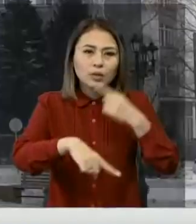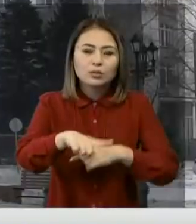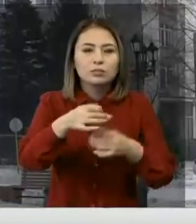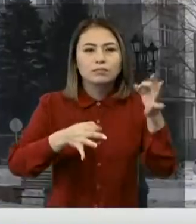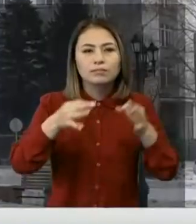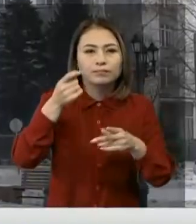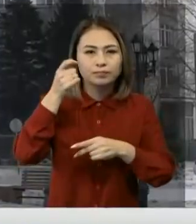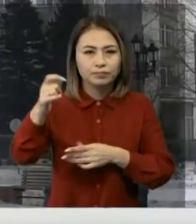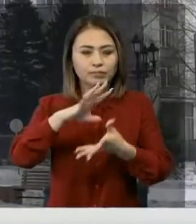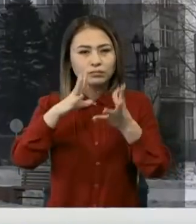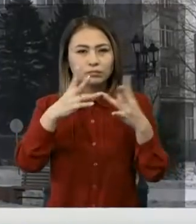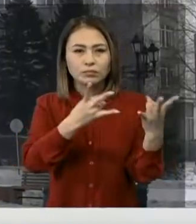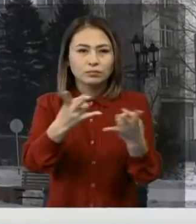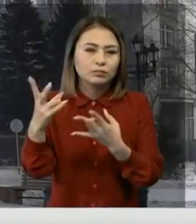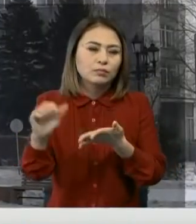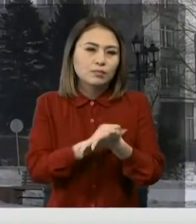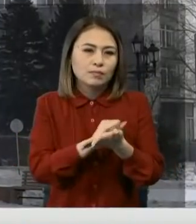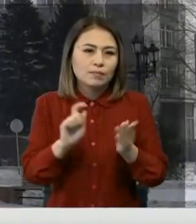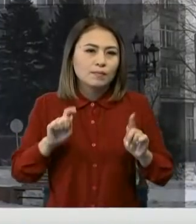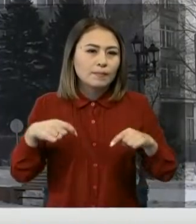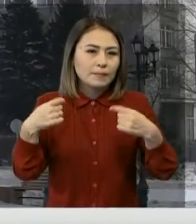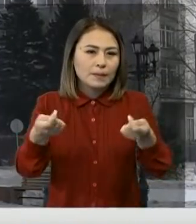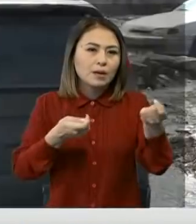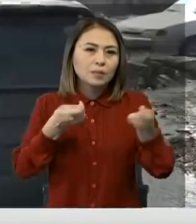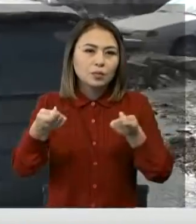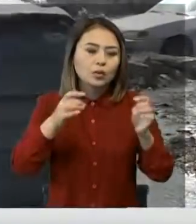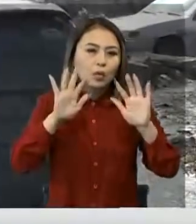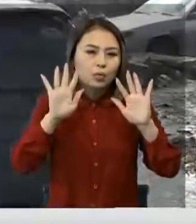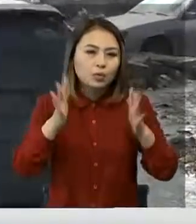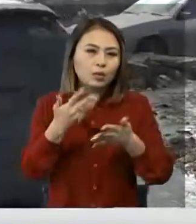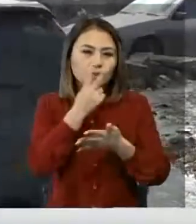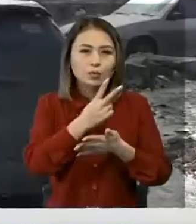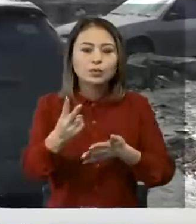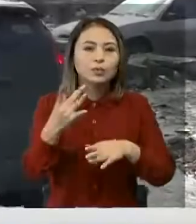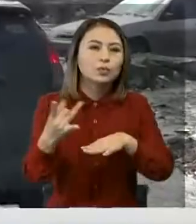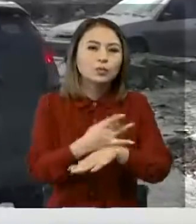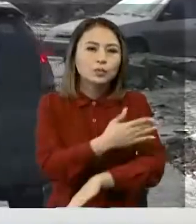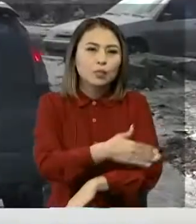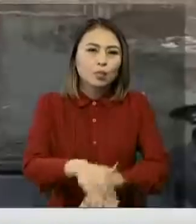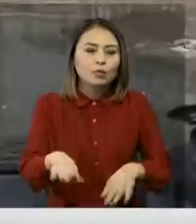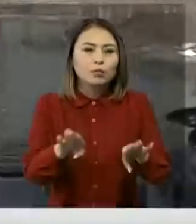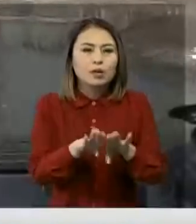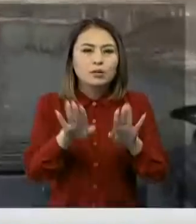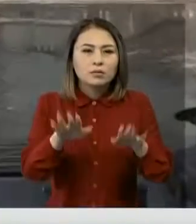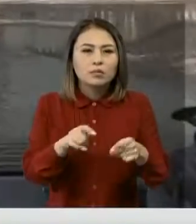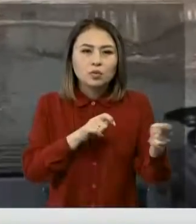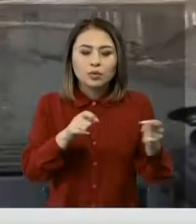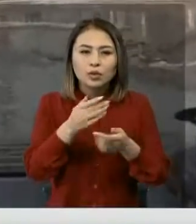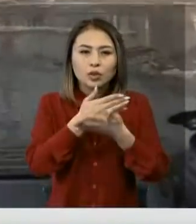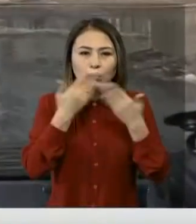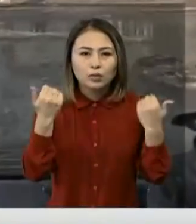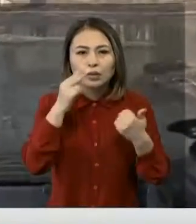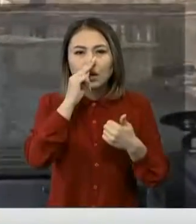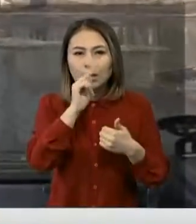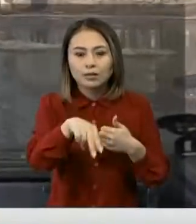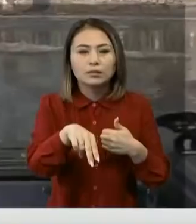сотқа жүгінген. Барлық тиісті құжаттарды тапсырыпты. Ал әкімдік оқиға орын алған көшенің тиісті бөлім балансында жоқ екенін